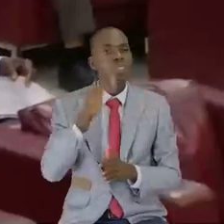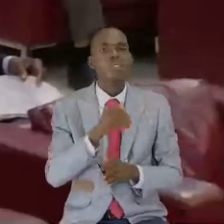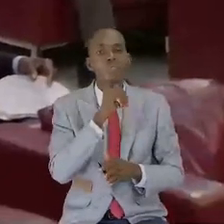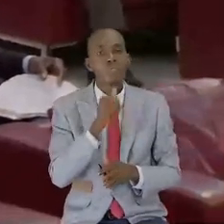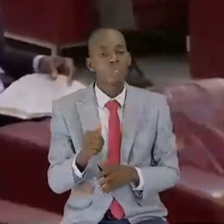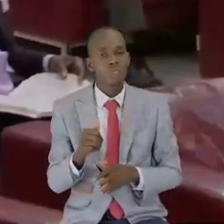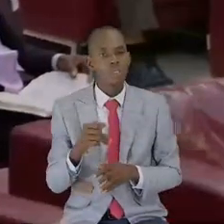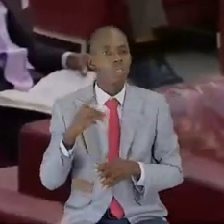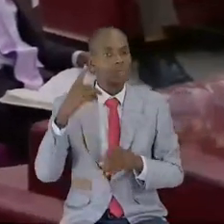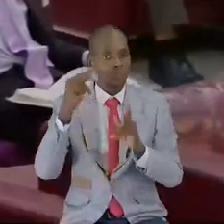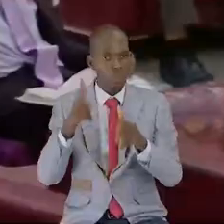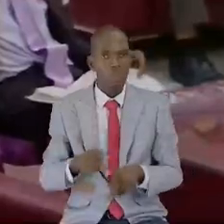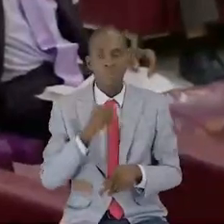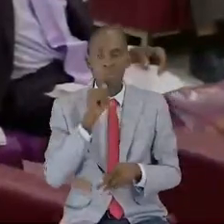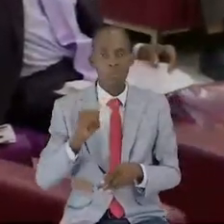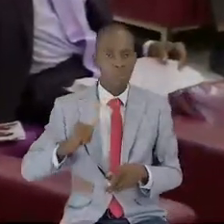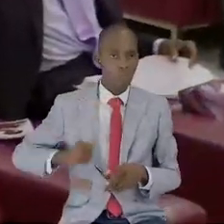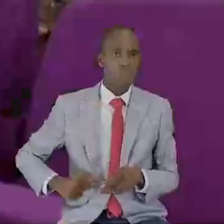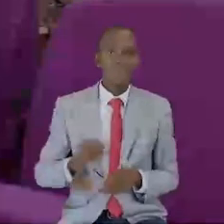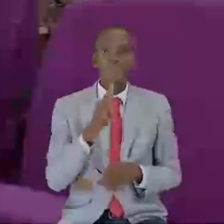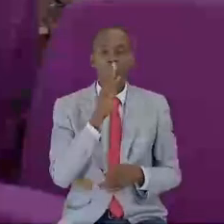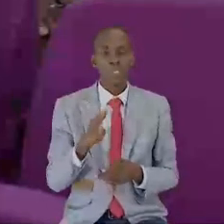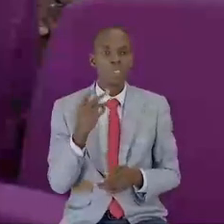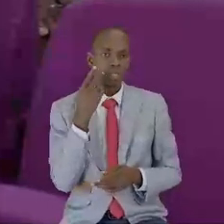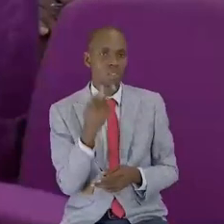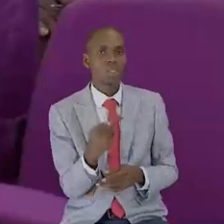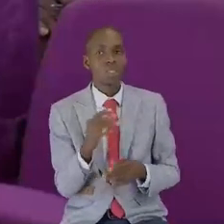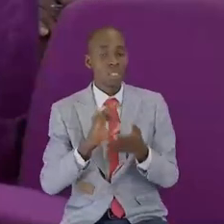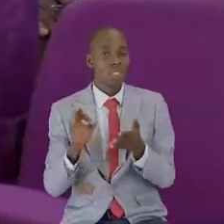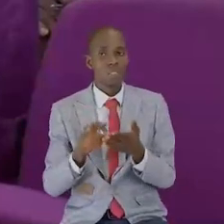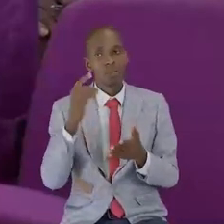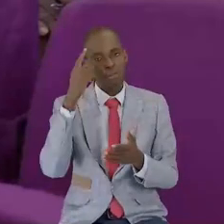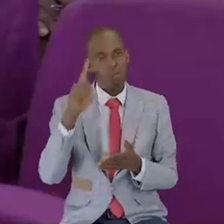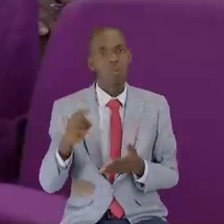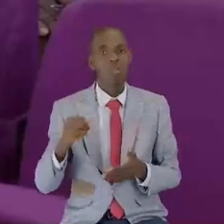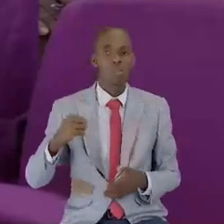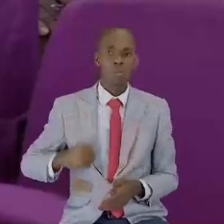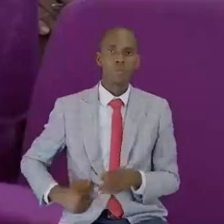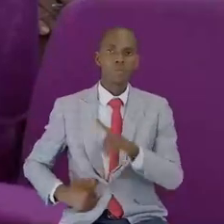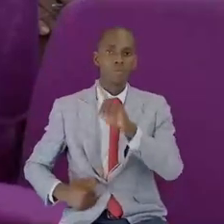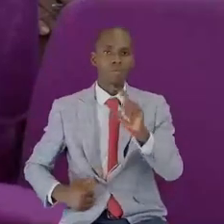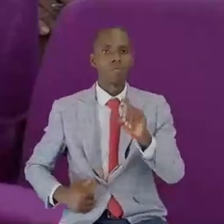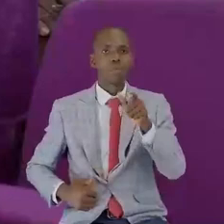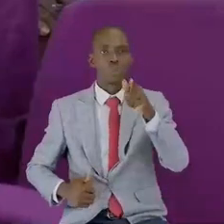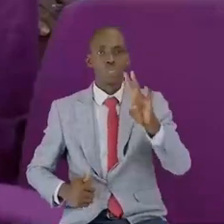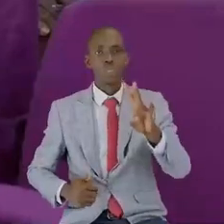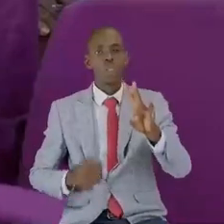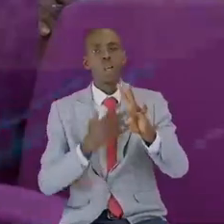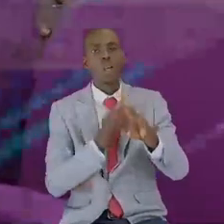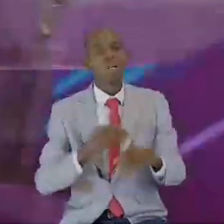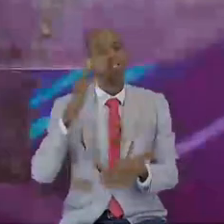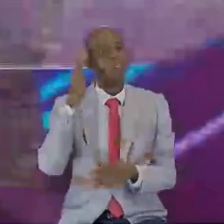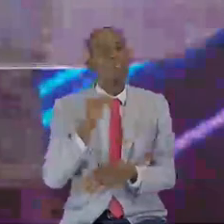ne sera-t-elle pas tenue pour circoncision? Verset 27. L'incirconcis de